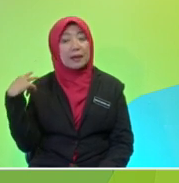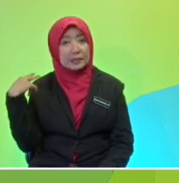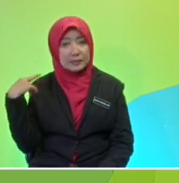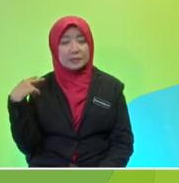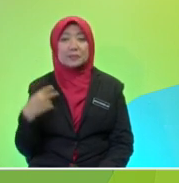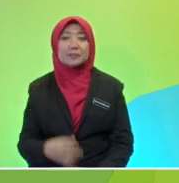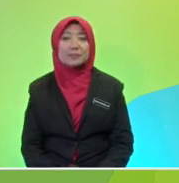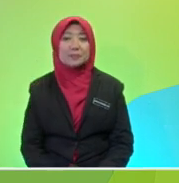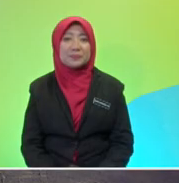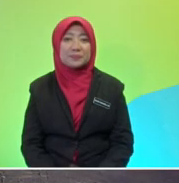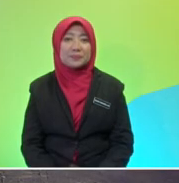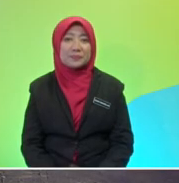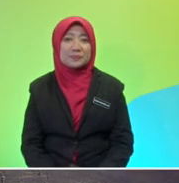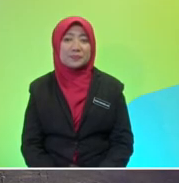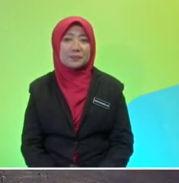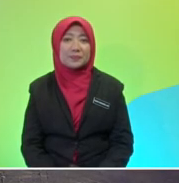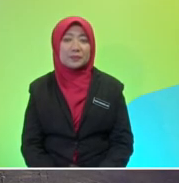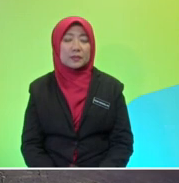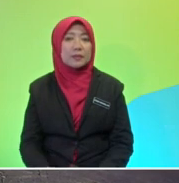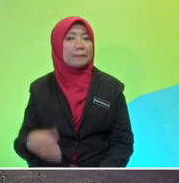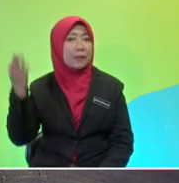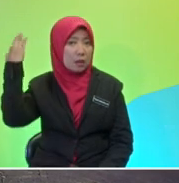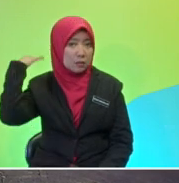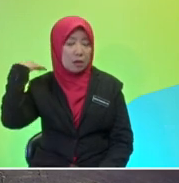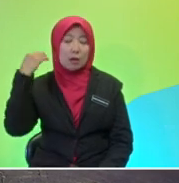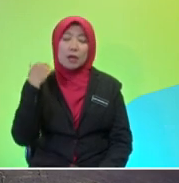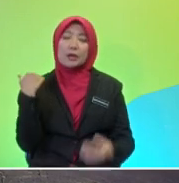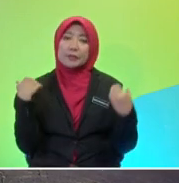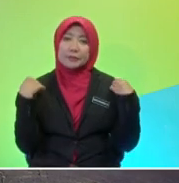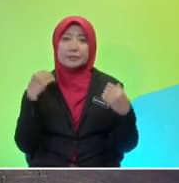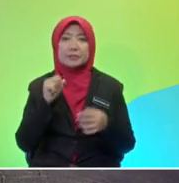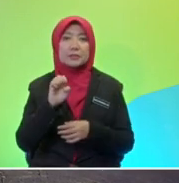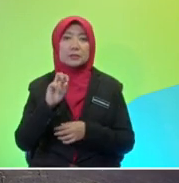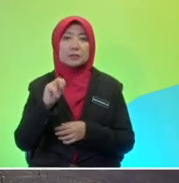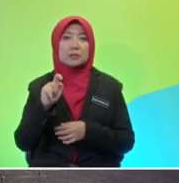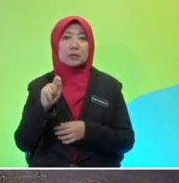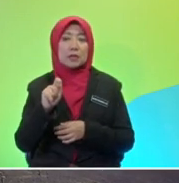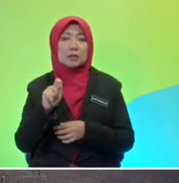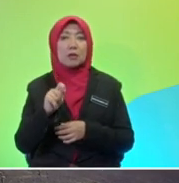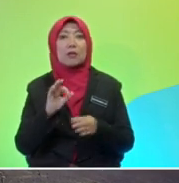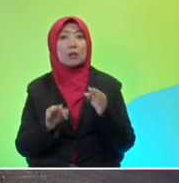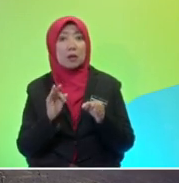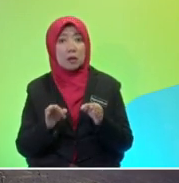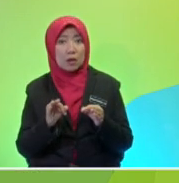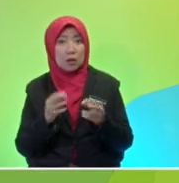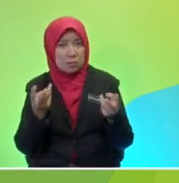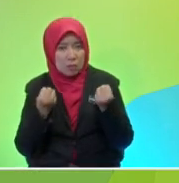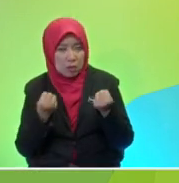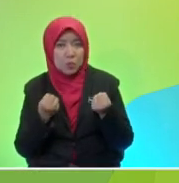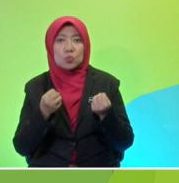kemudian belakang dia ada sengat kalau tidak menyengat bahwa dia akan keluar